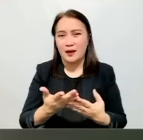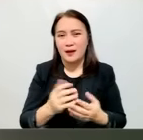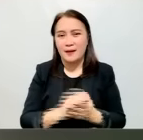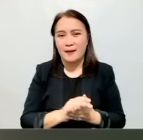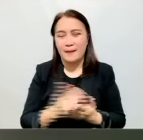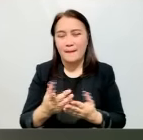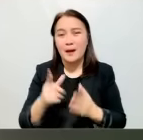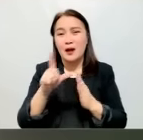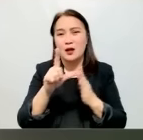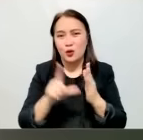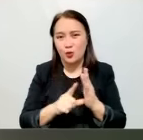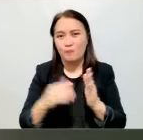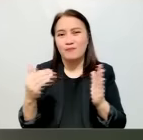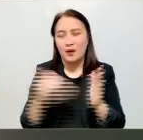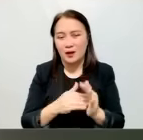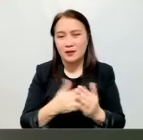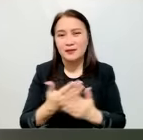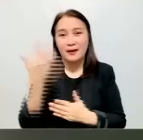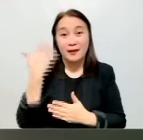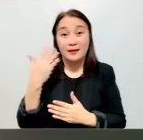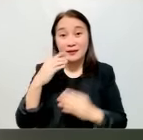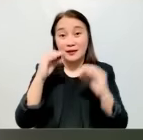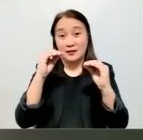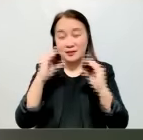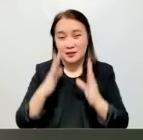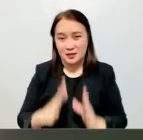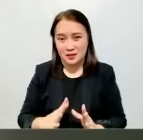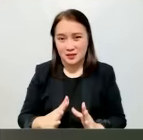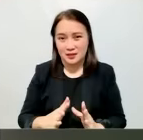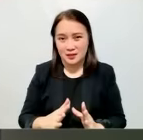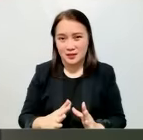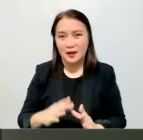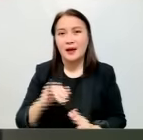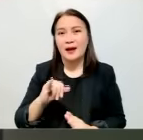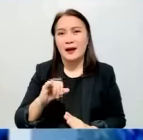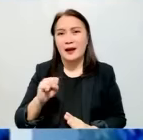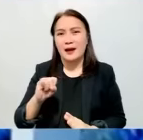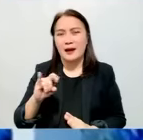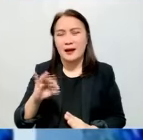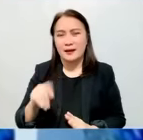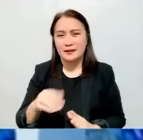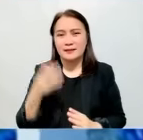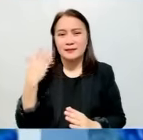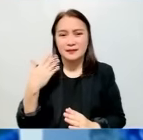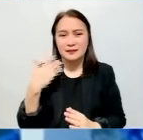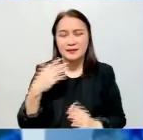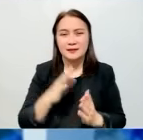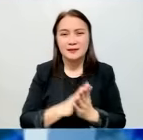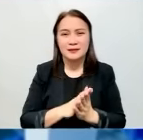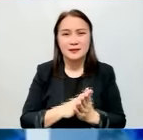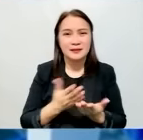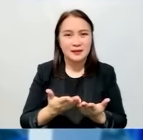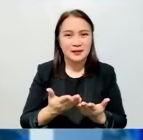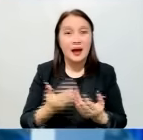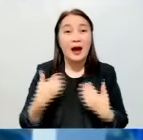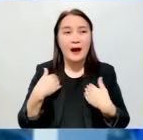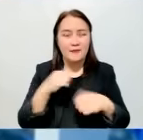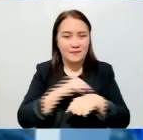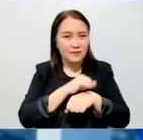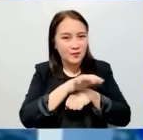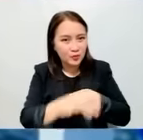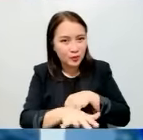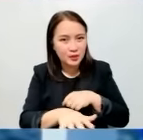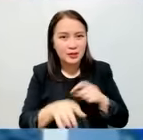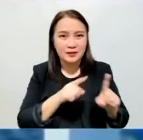CIDG, dating teacher at asawa ng napatay na ISIS member sa Malaysia si Mabanza. Ito raw ang naka-impluensya sa Pinay kaya nasangkot na